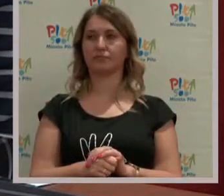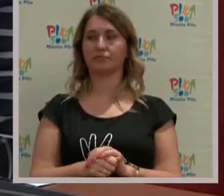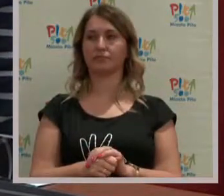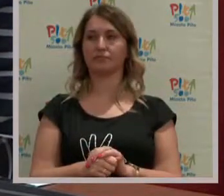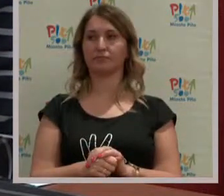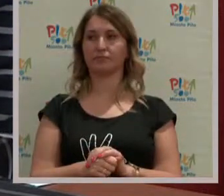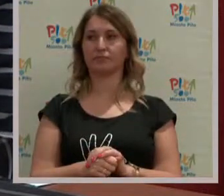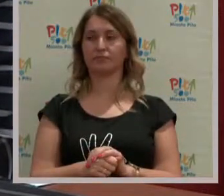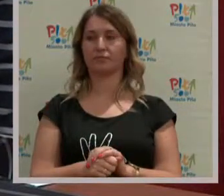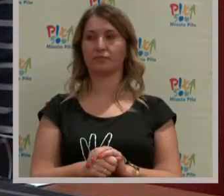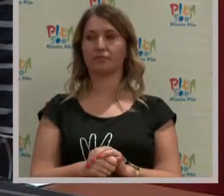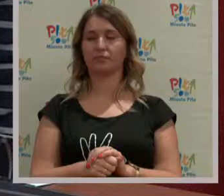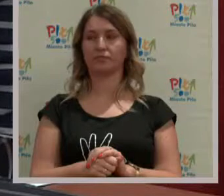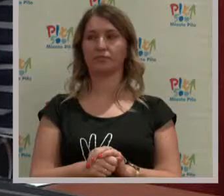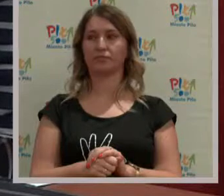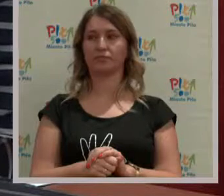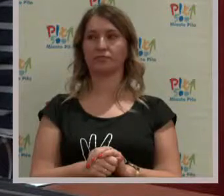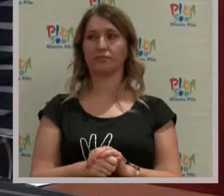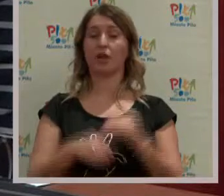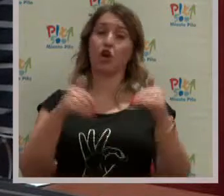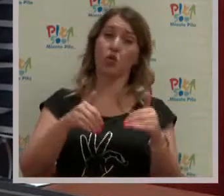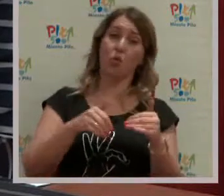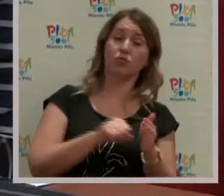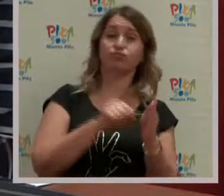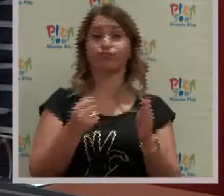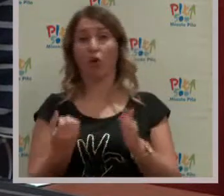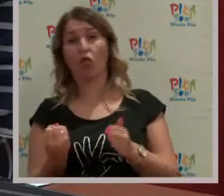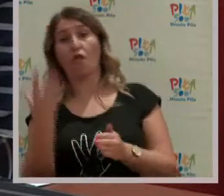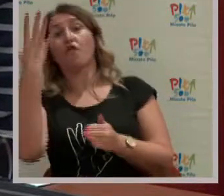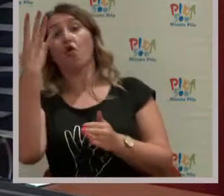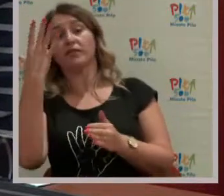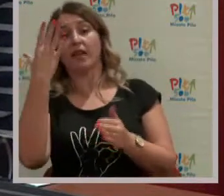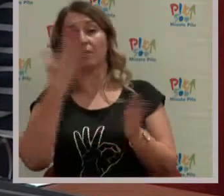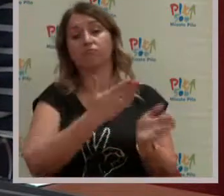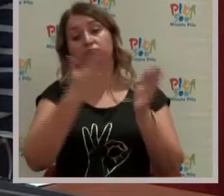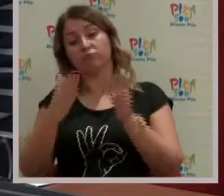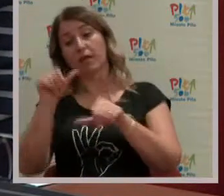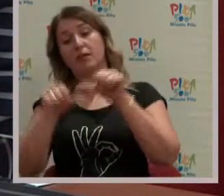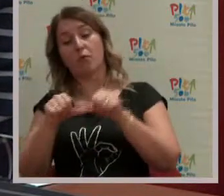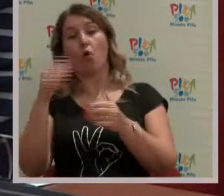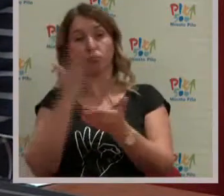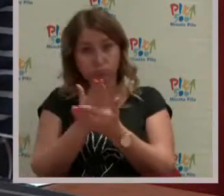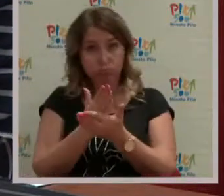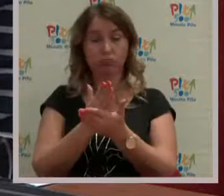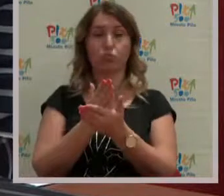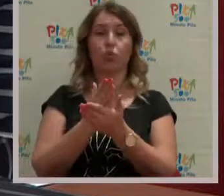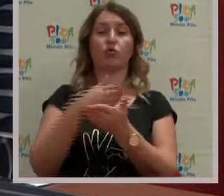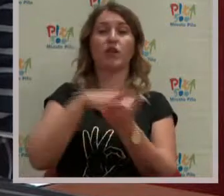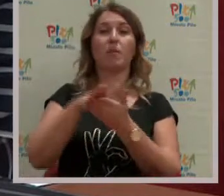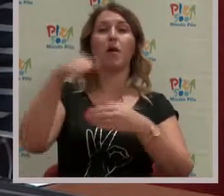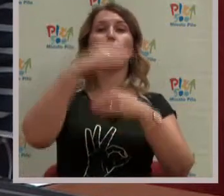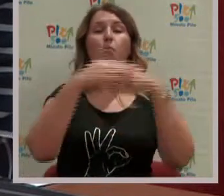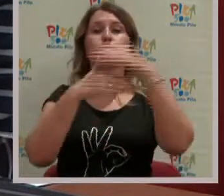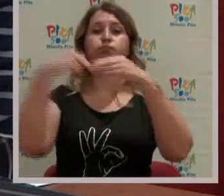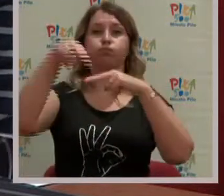prac wykonawczych od wiosny przyszłego roku łączne nakłady finansowe na to przedsięwzięcie pozostają bez zmian i kształtują